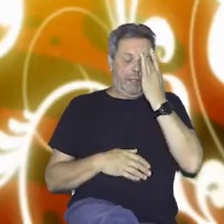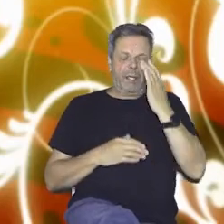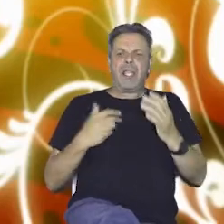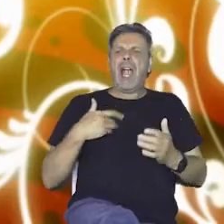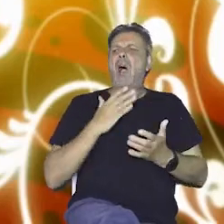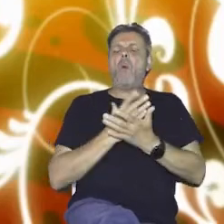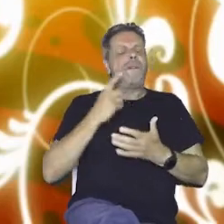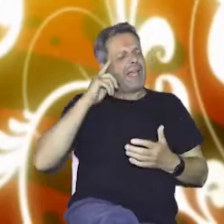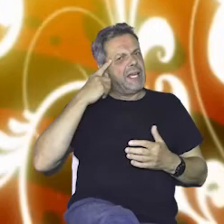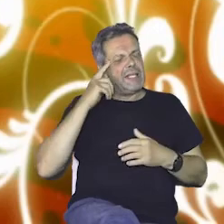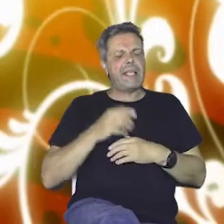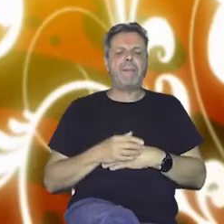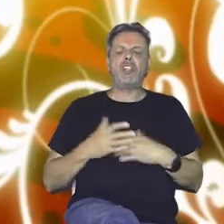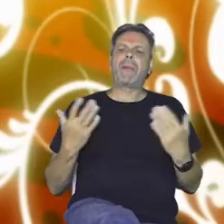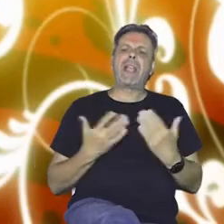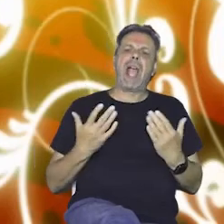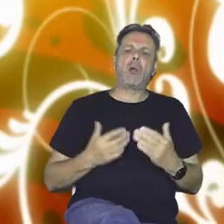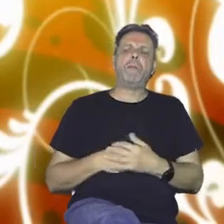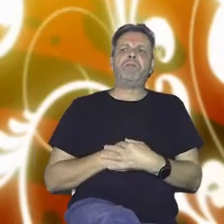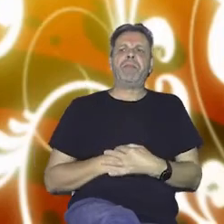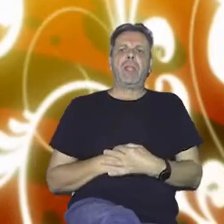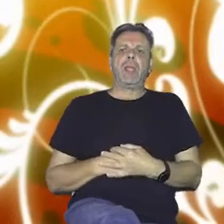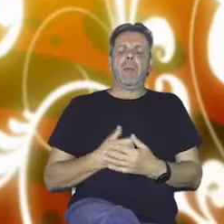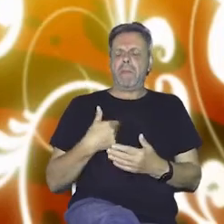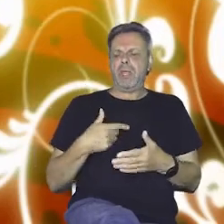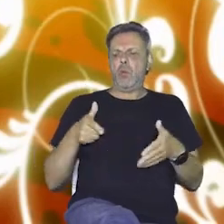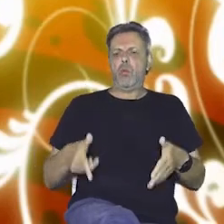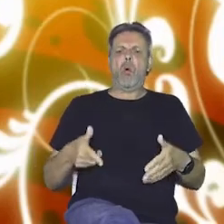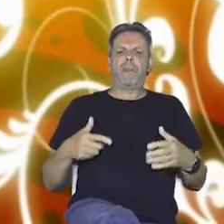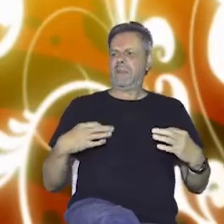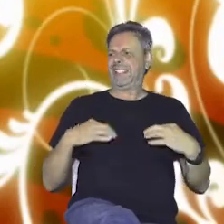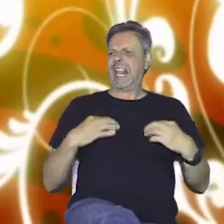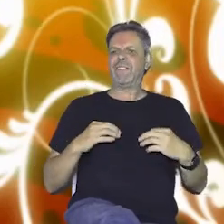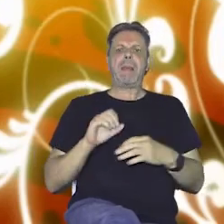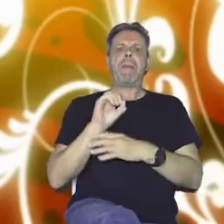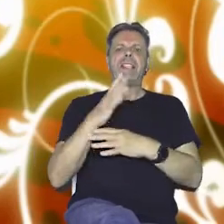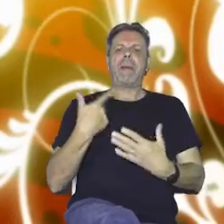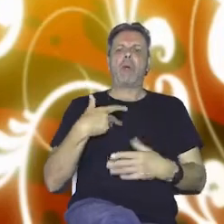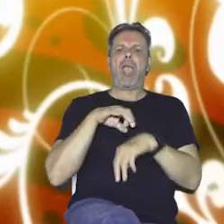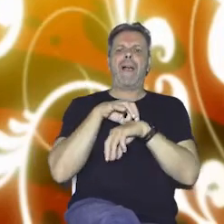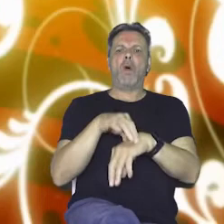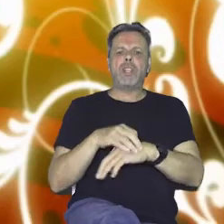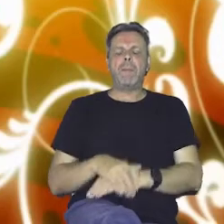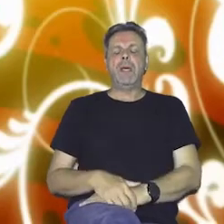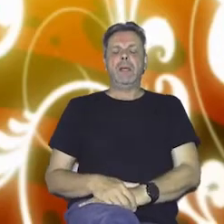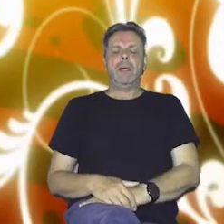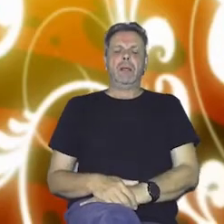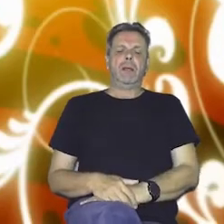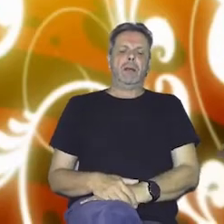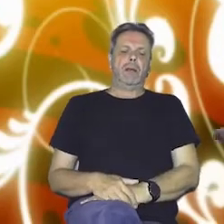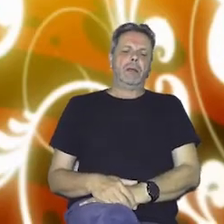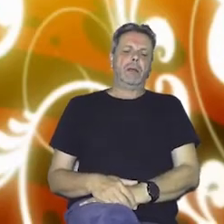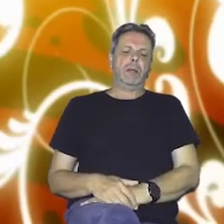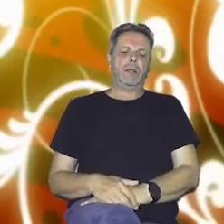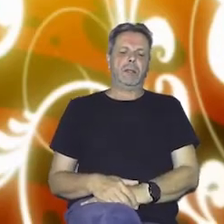zamišljam... kako mi u ovim zdravstvenim emisijama koje ja vodim ustrajno i relativno